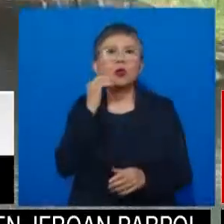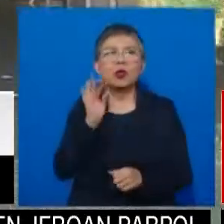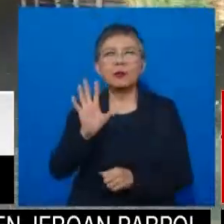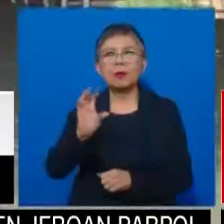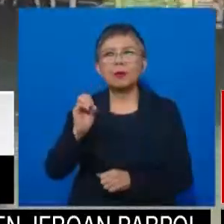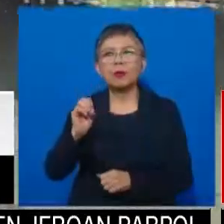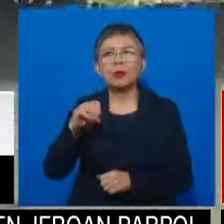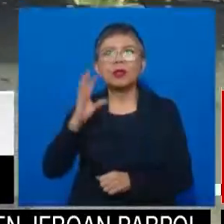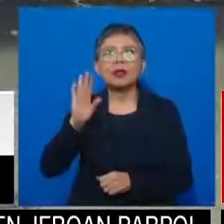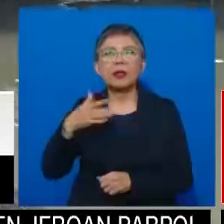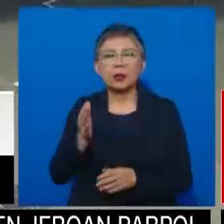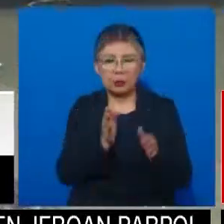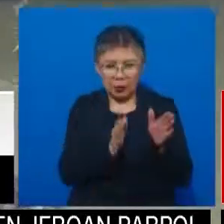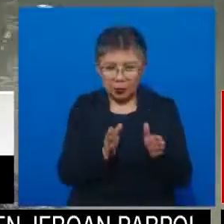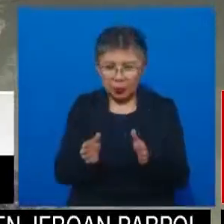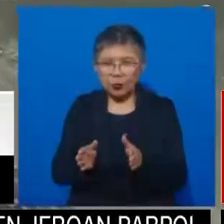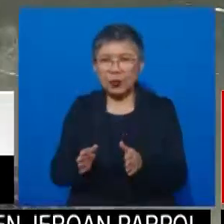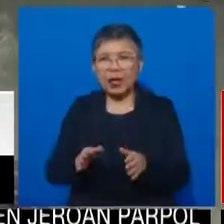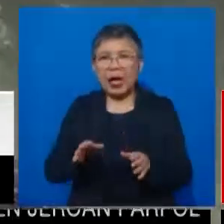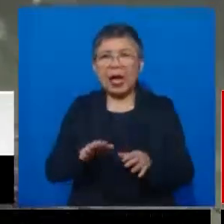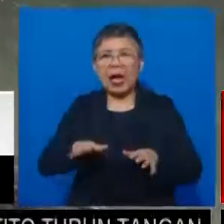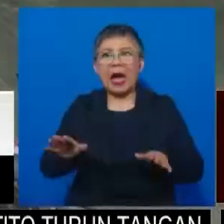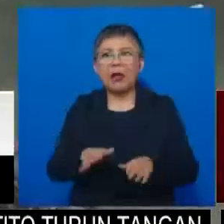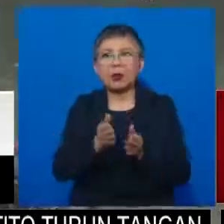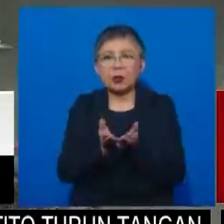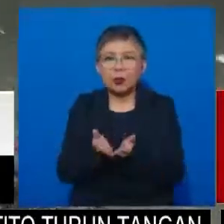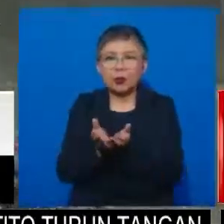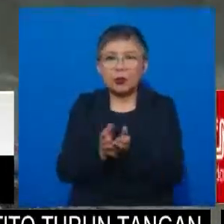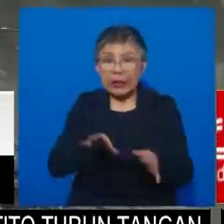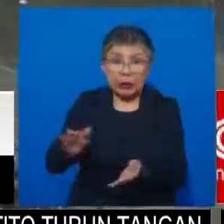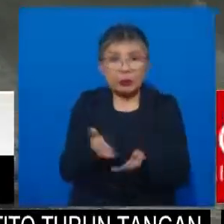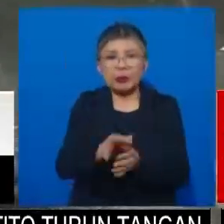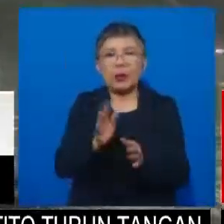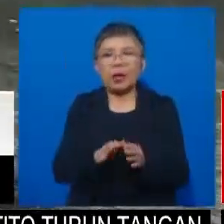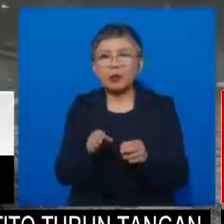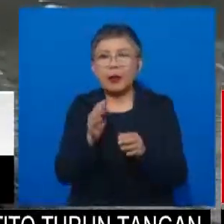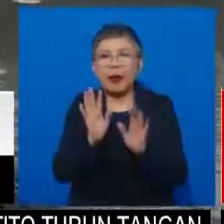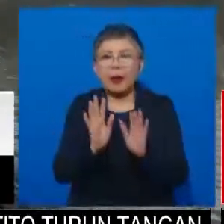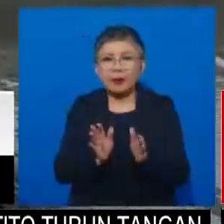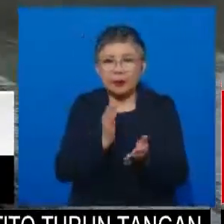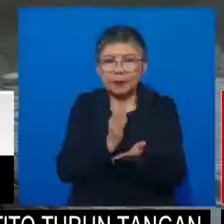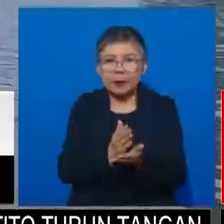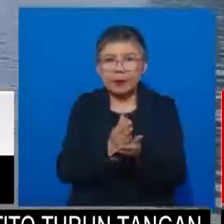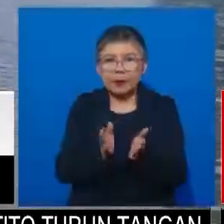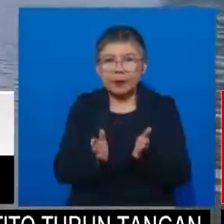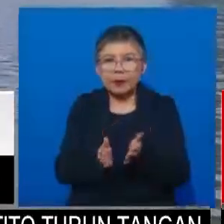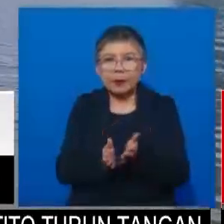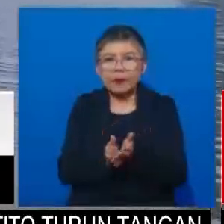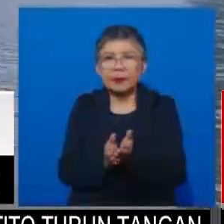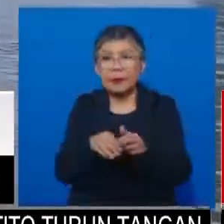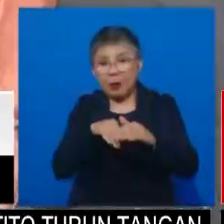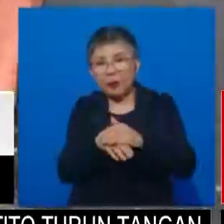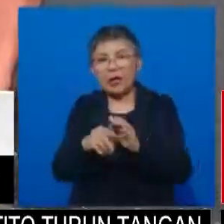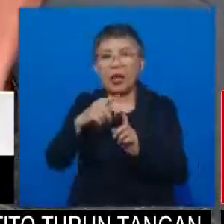ini harus mengatur laju arus dengan mengayuh kapalnya menuju kolong jembatan jalan tol.